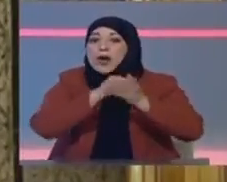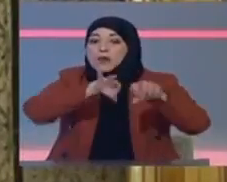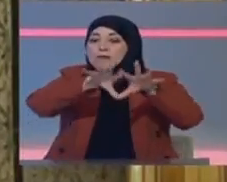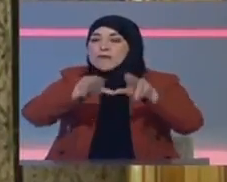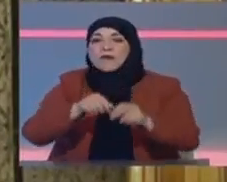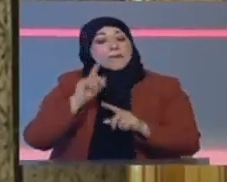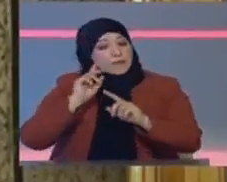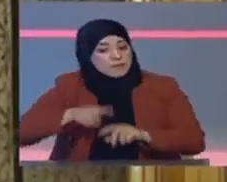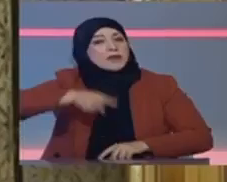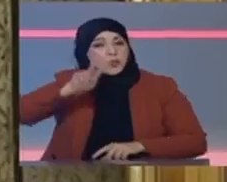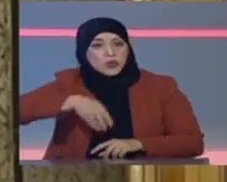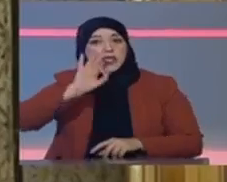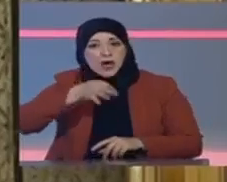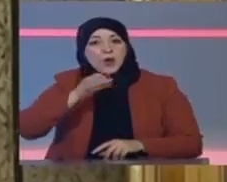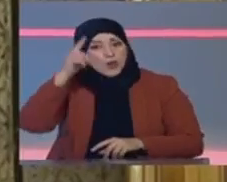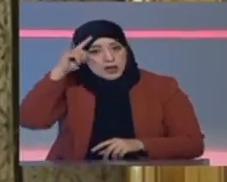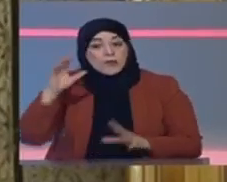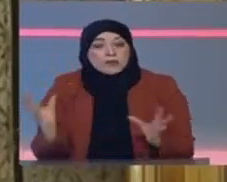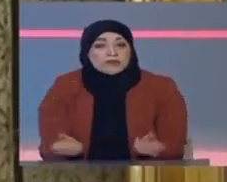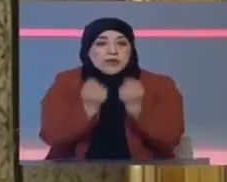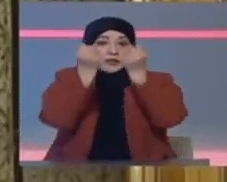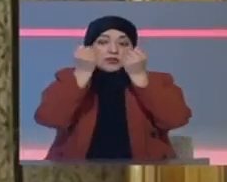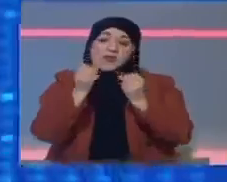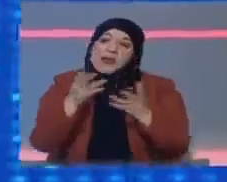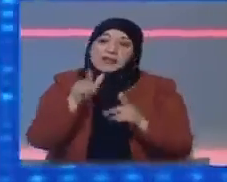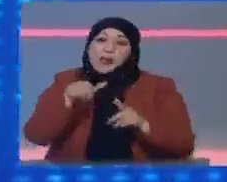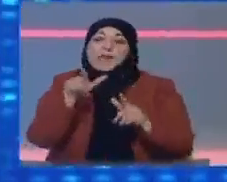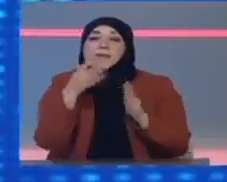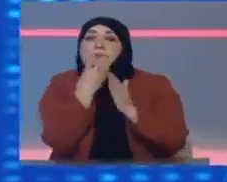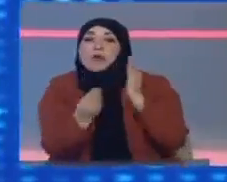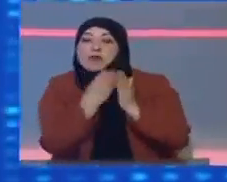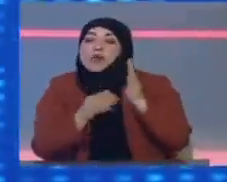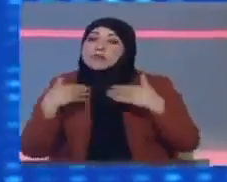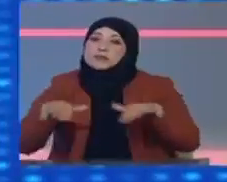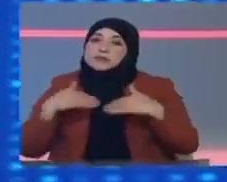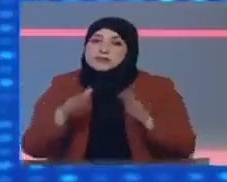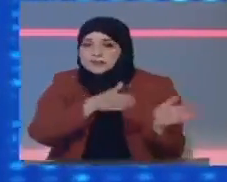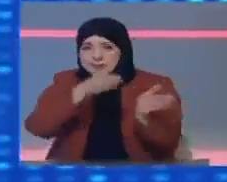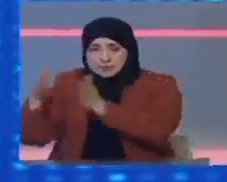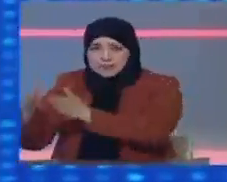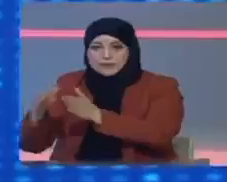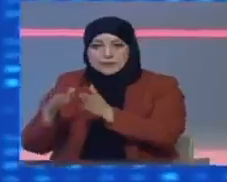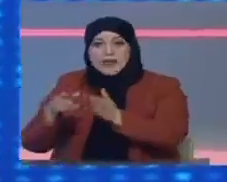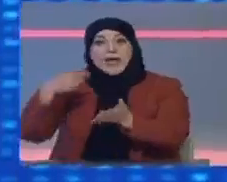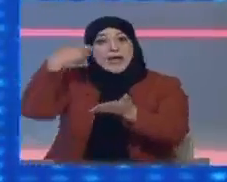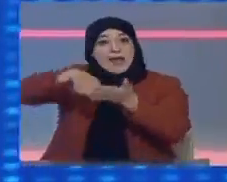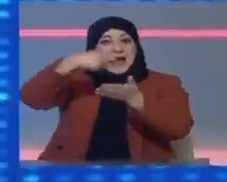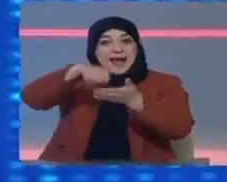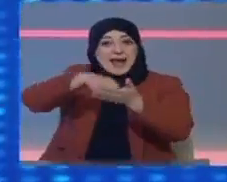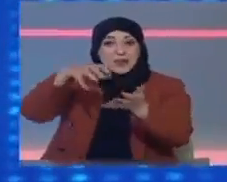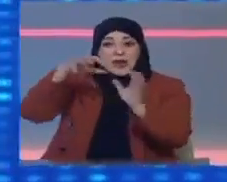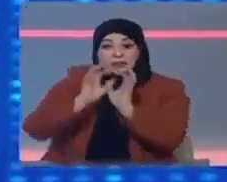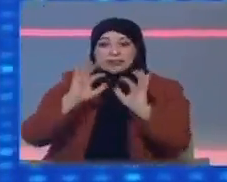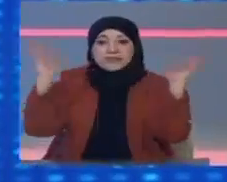حتى نتدارك منها عديد النقاط عادت اسواق الجمله اليوم الى اسال في